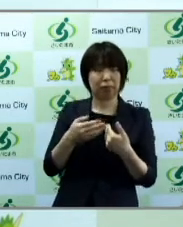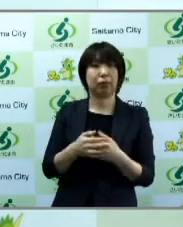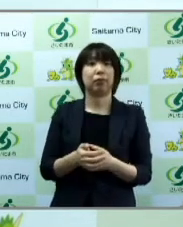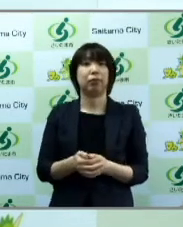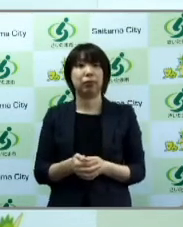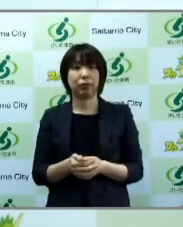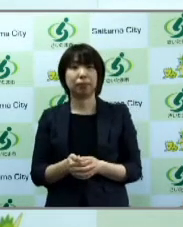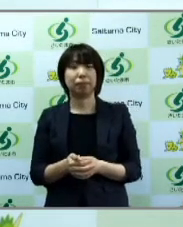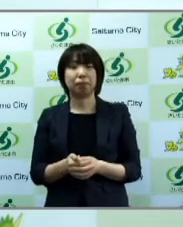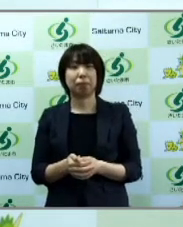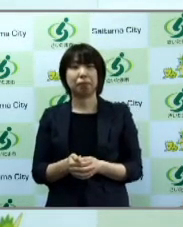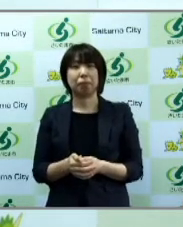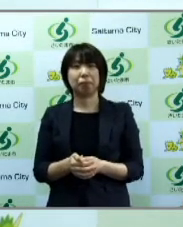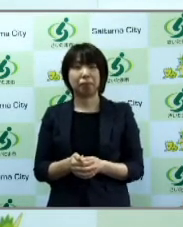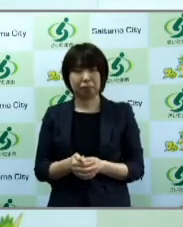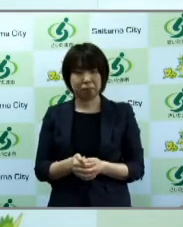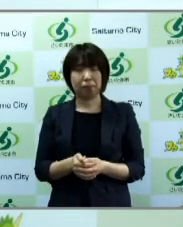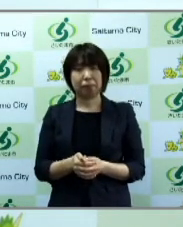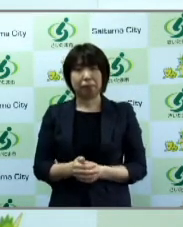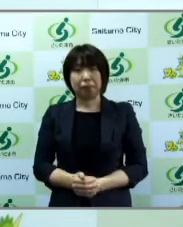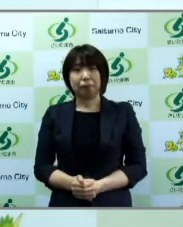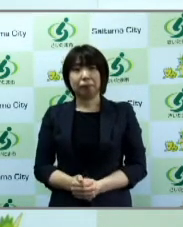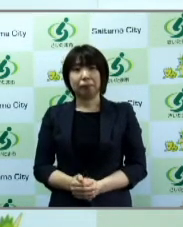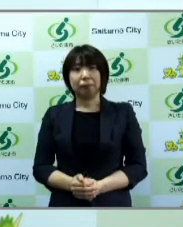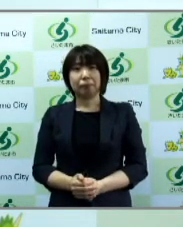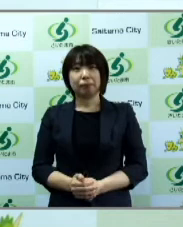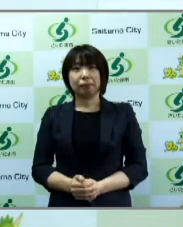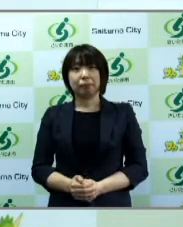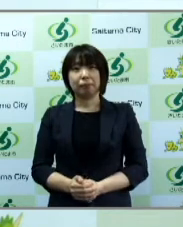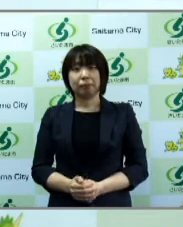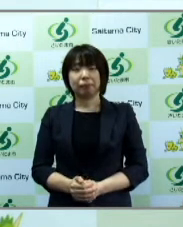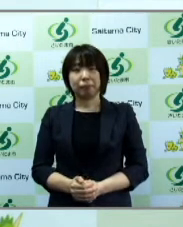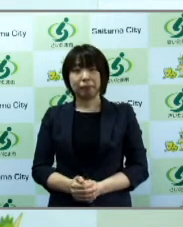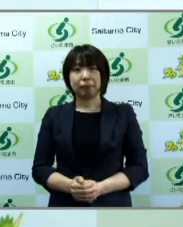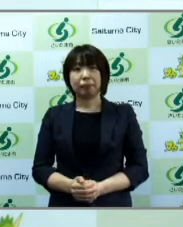対策が取り切れないという状況でございます。